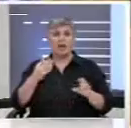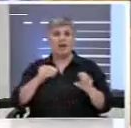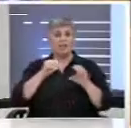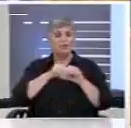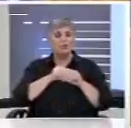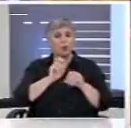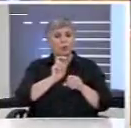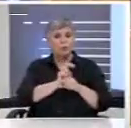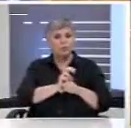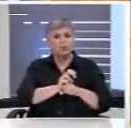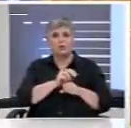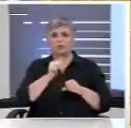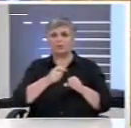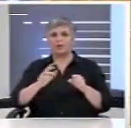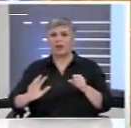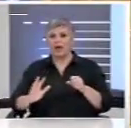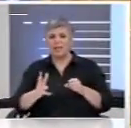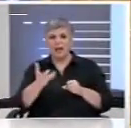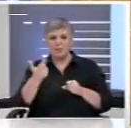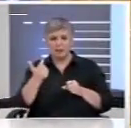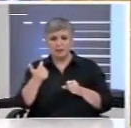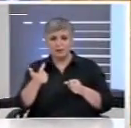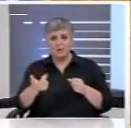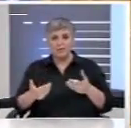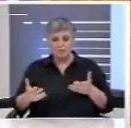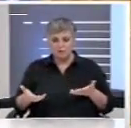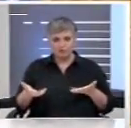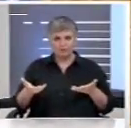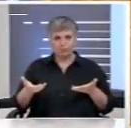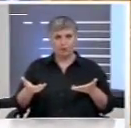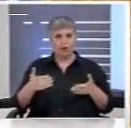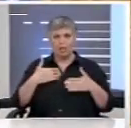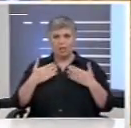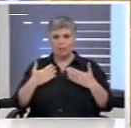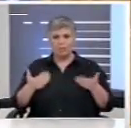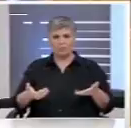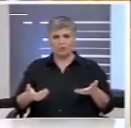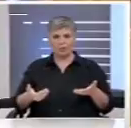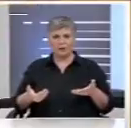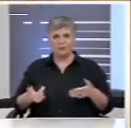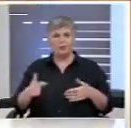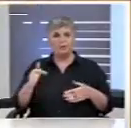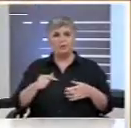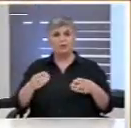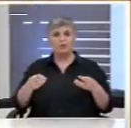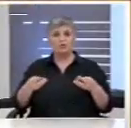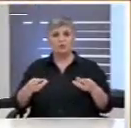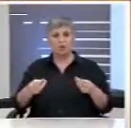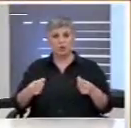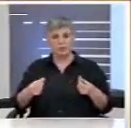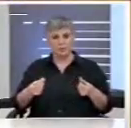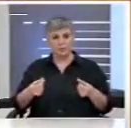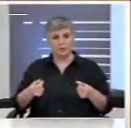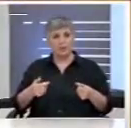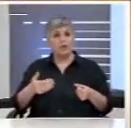τους ρυθμούς ανάπτυξης. Έτσι έγινε ότι θα μπορούσε να είναι το χρέος βιώσιμο. Σας θυμίζω ότι στο